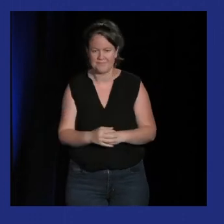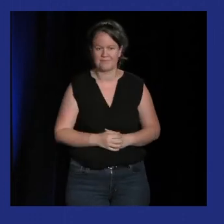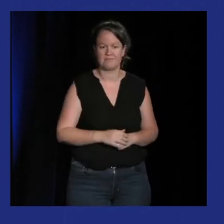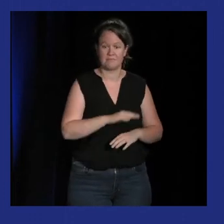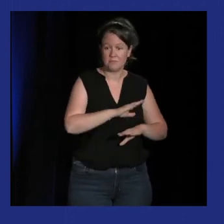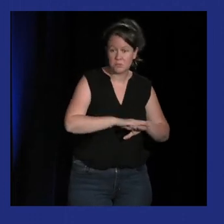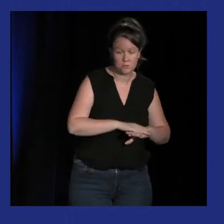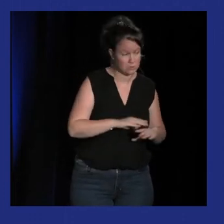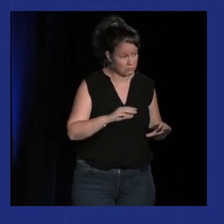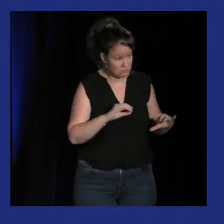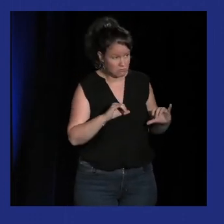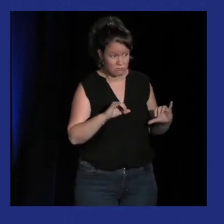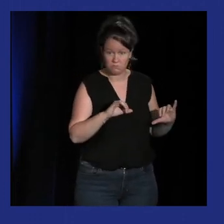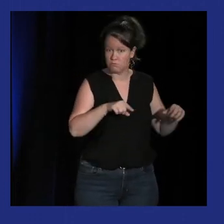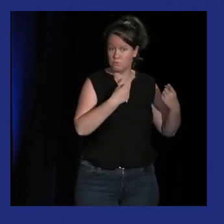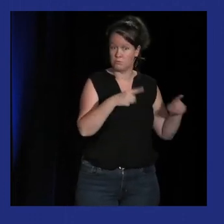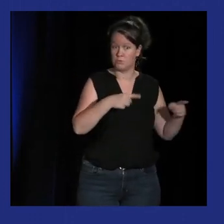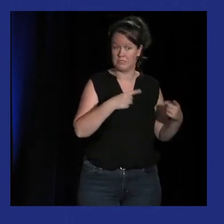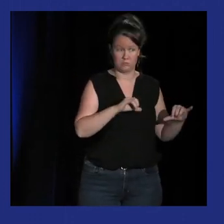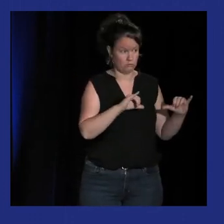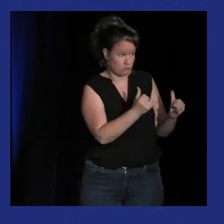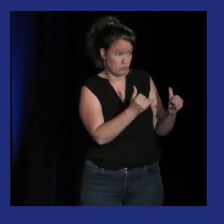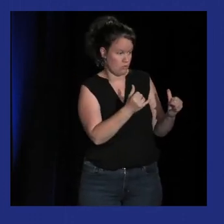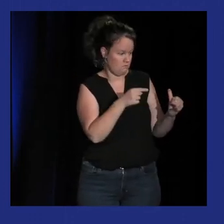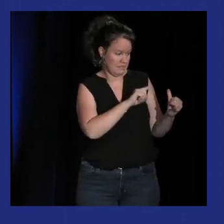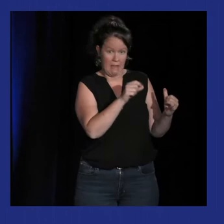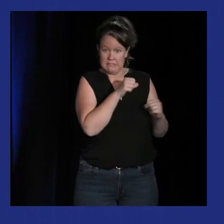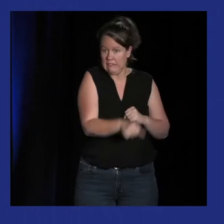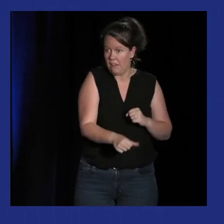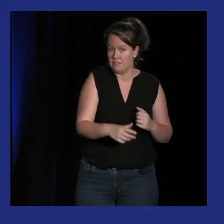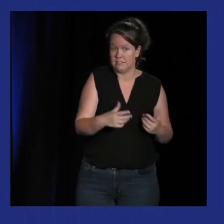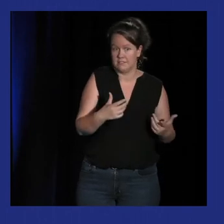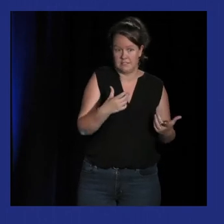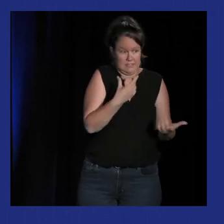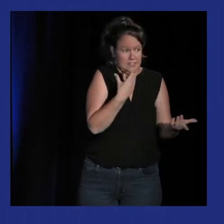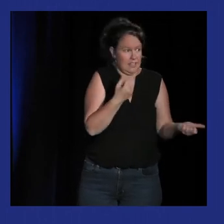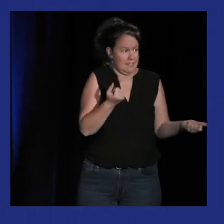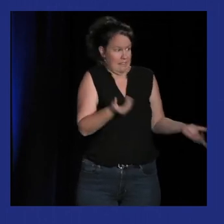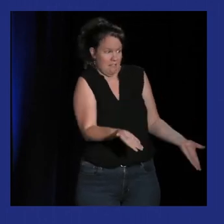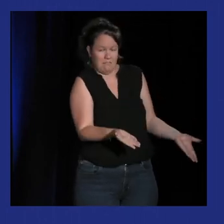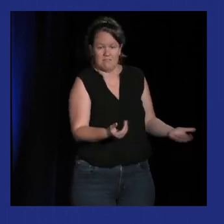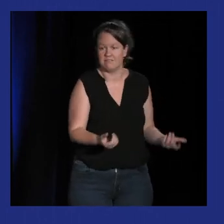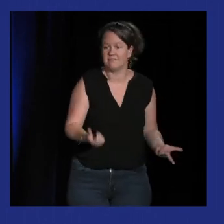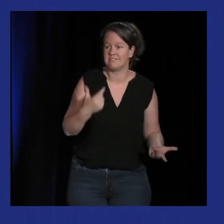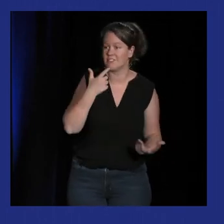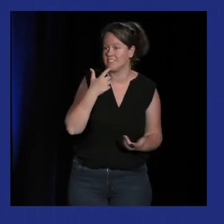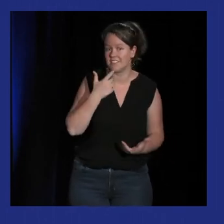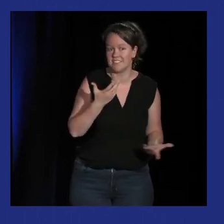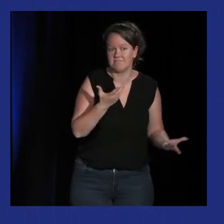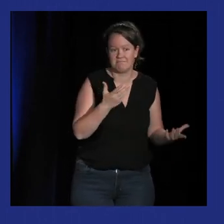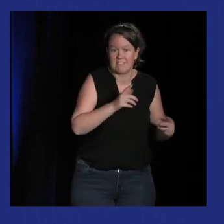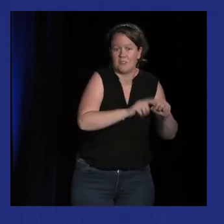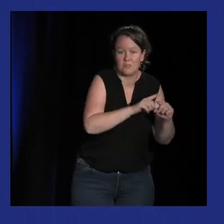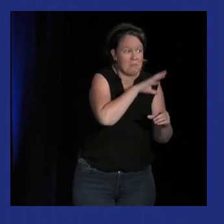précédemment cet après-midi en soi c'est pas un genre c'est juste une comment dire c'est un exercice en gros c'est